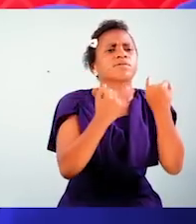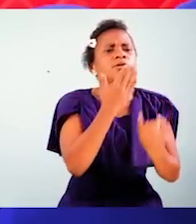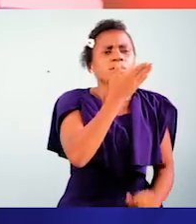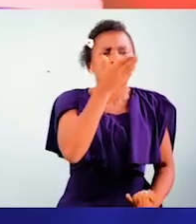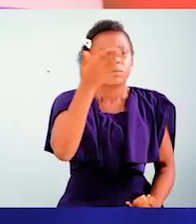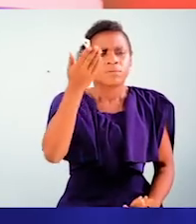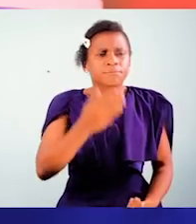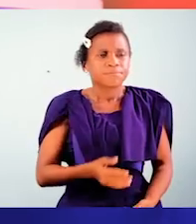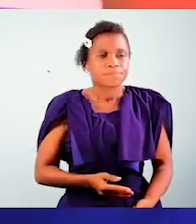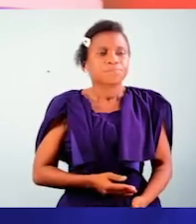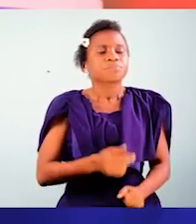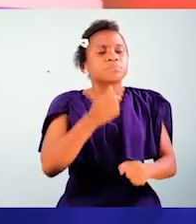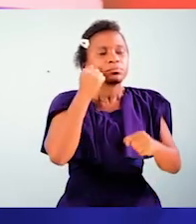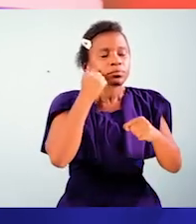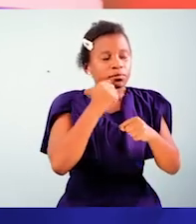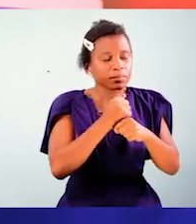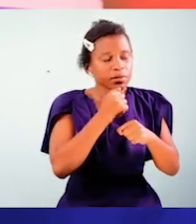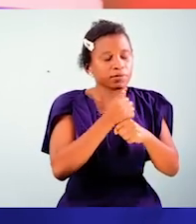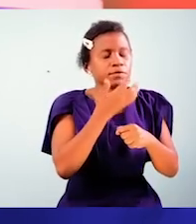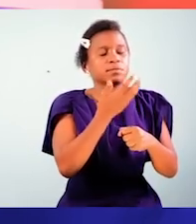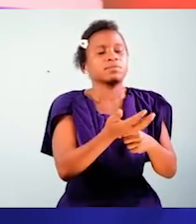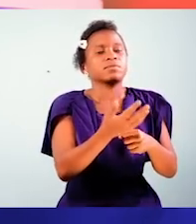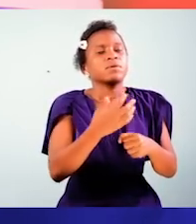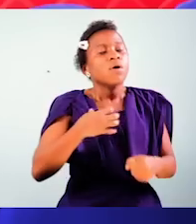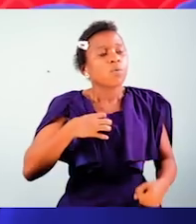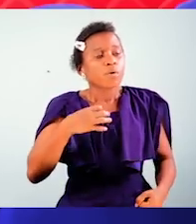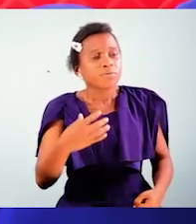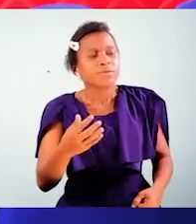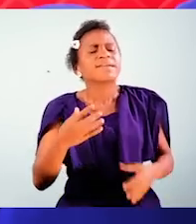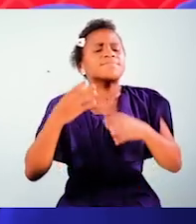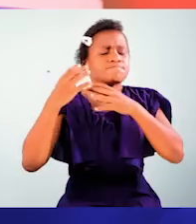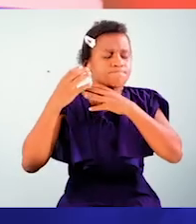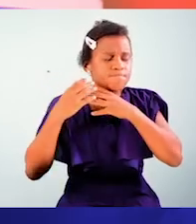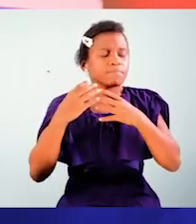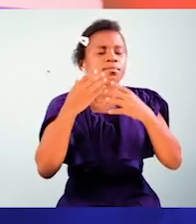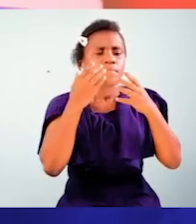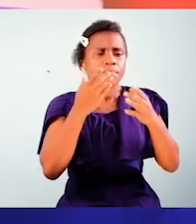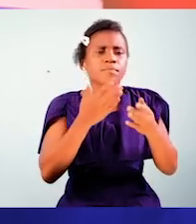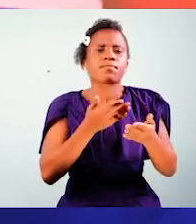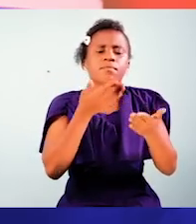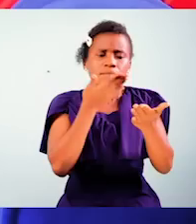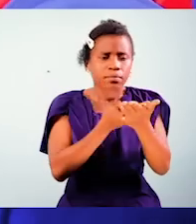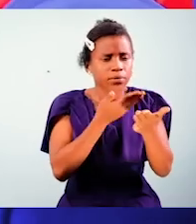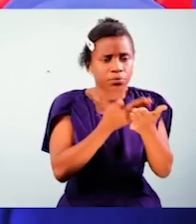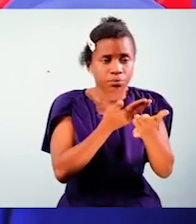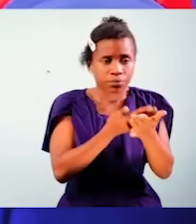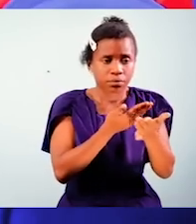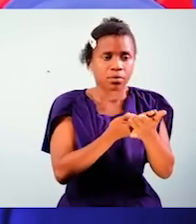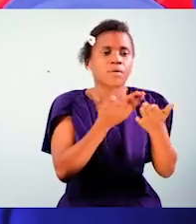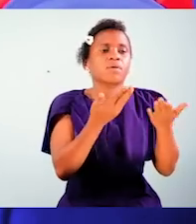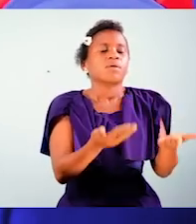linafaa kuwa. Kwa hiyo waziri anapaswa kuwajibika haraka sana. Haraka sana. Yaani rais anaposema hili linapaswa kuwa